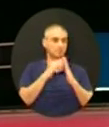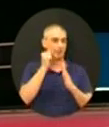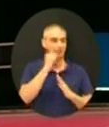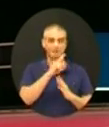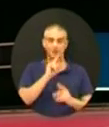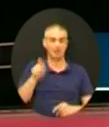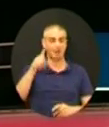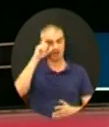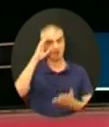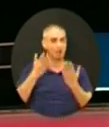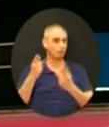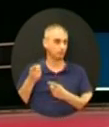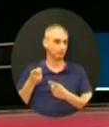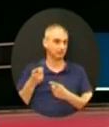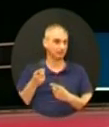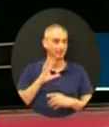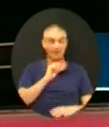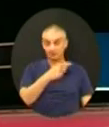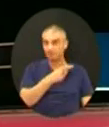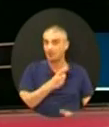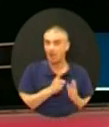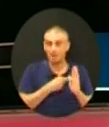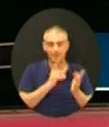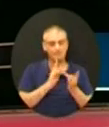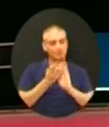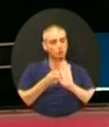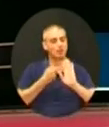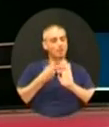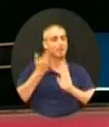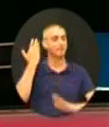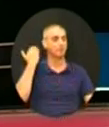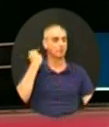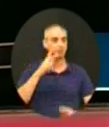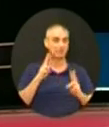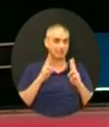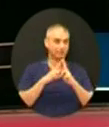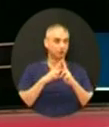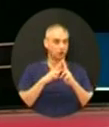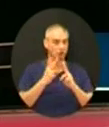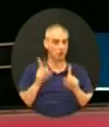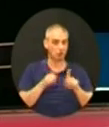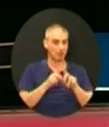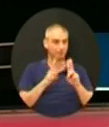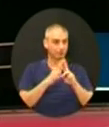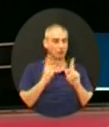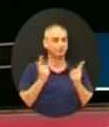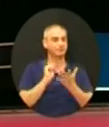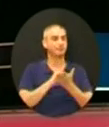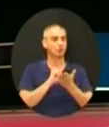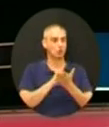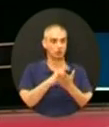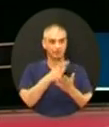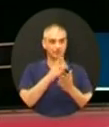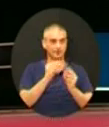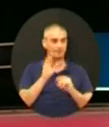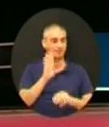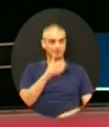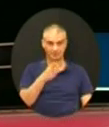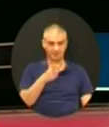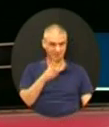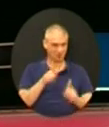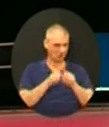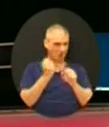הלבן לאבו מאזן, האם הפעם בניגוד לפעם הקודמת הפגישה, אותה פגישה במסיבת העיתונאים עם נתניהו